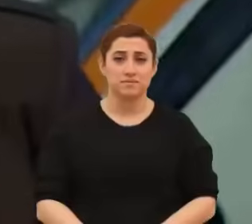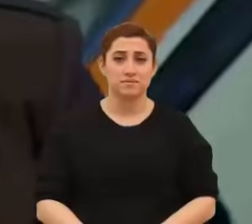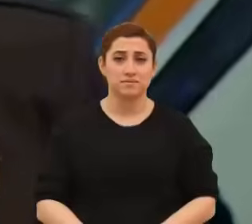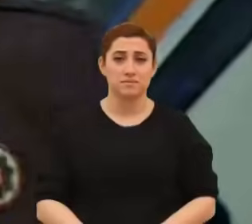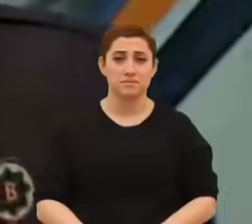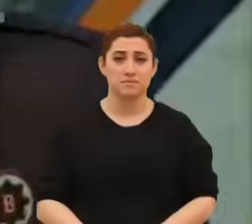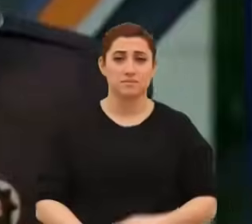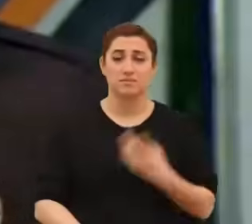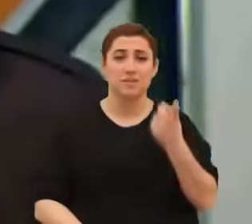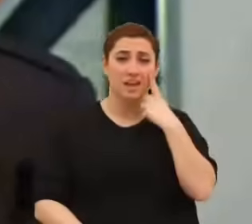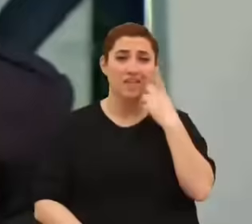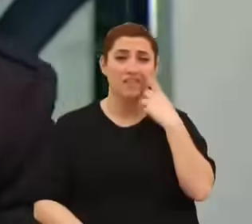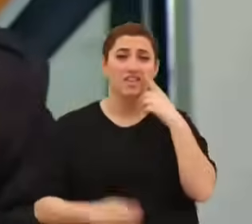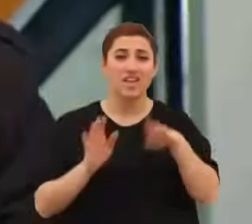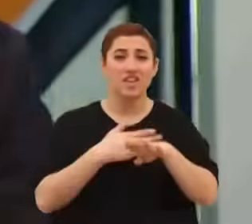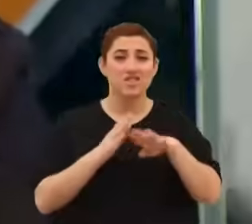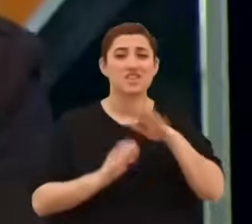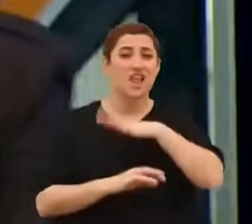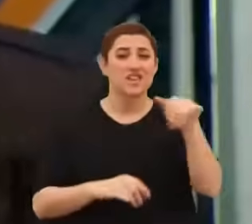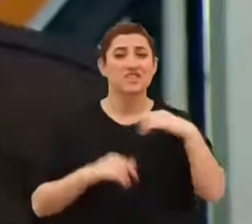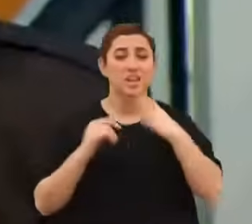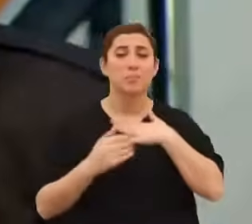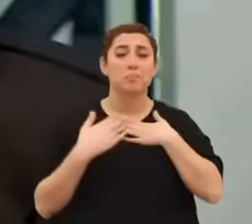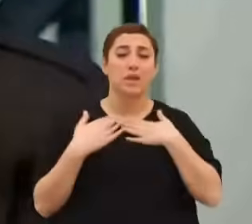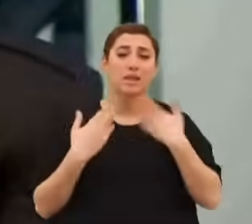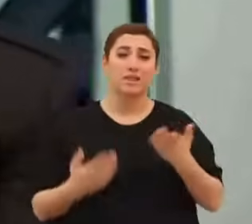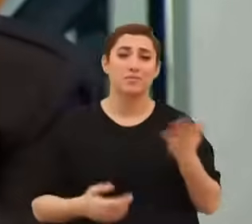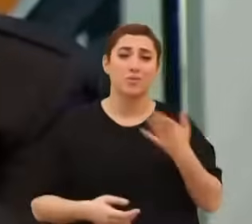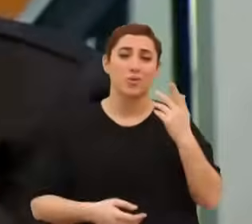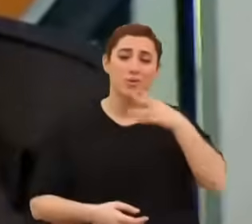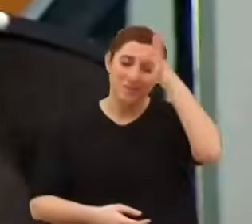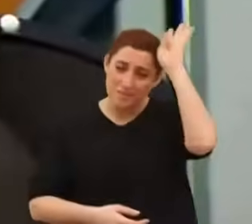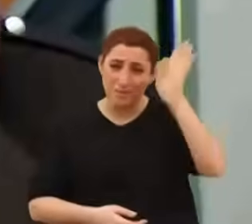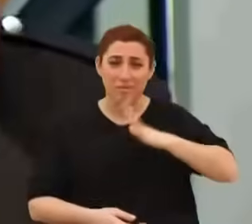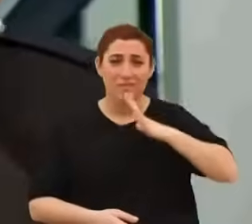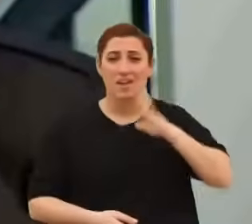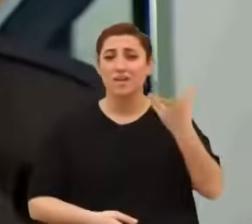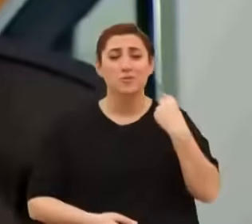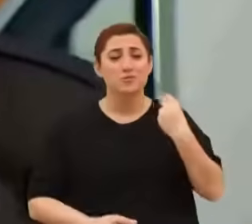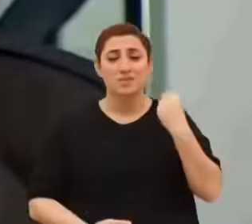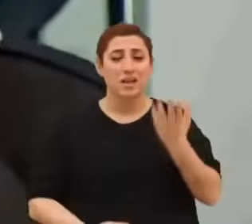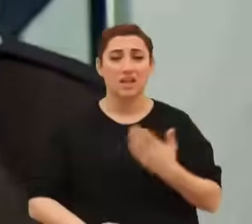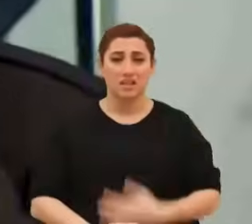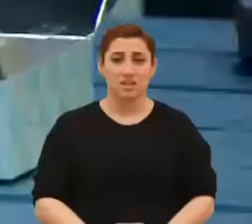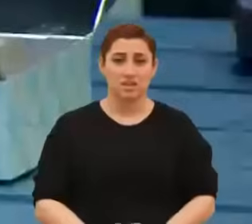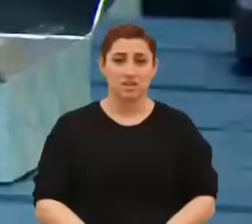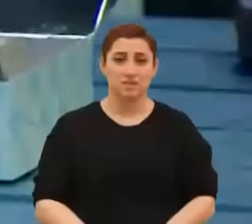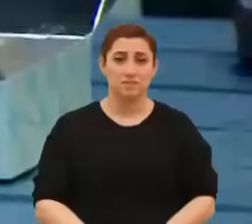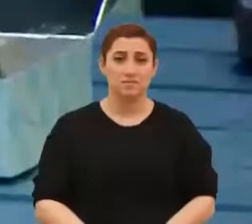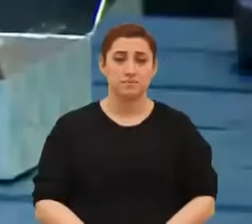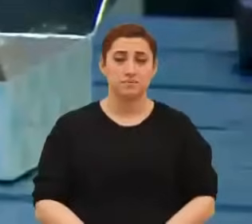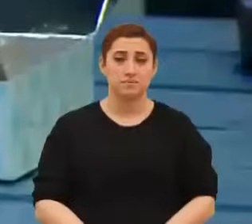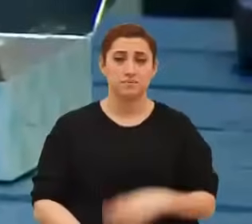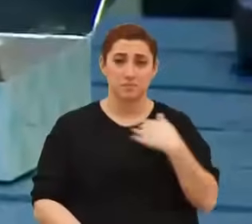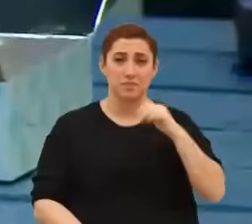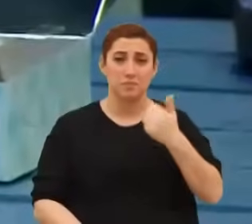Vay, devletin malı her şeyimdi benim. Öyle imimişleri vardı, öyle güzeldi ki. Her gün